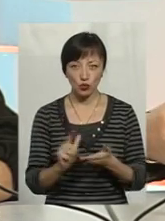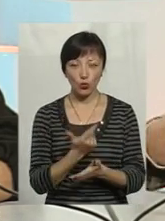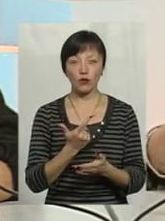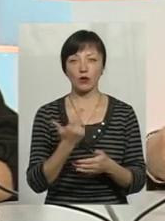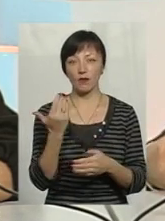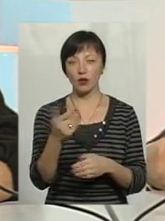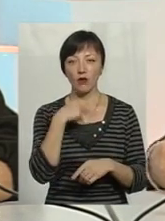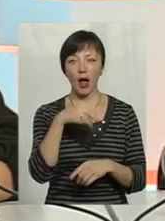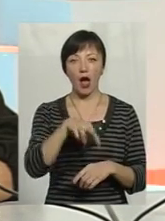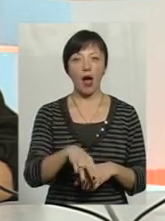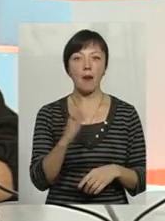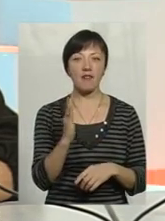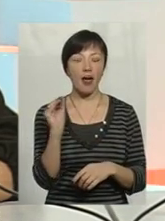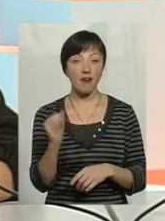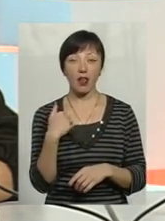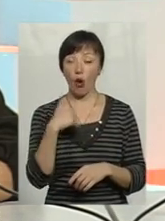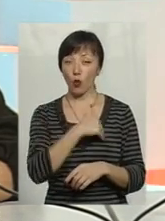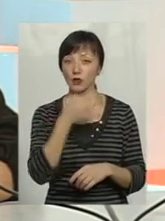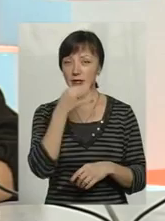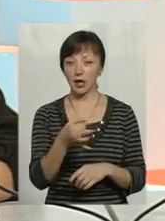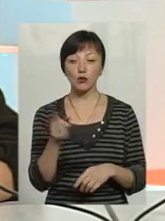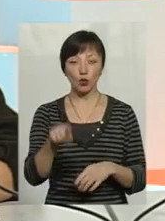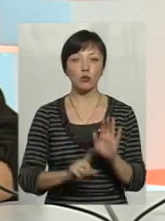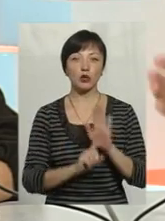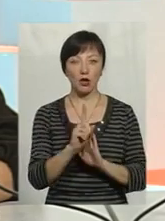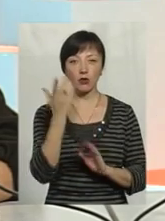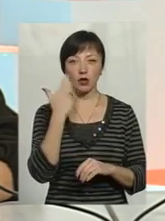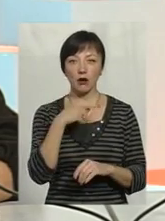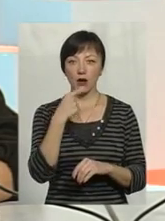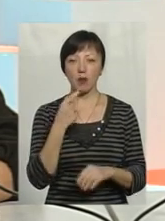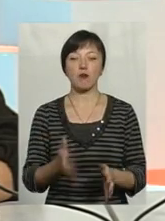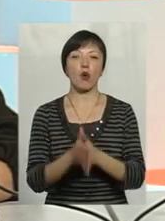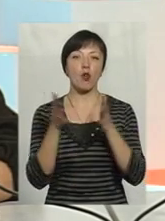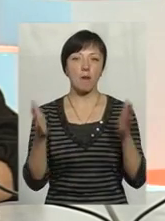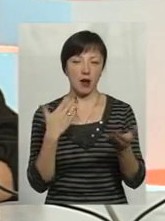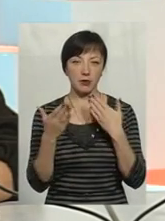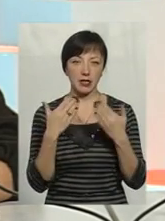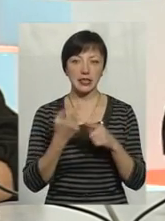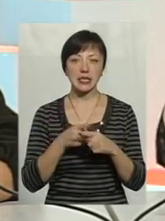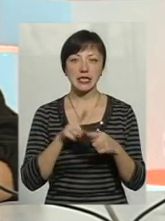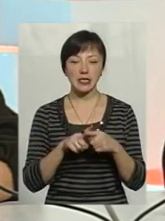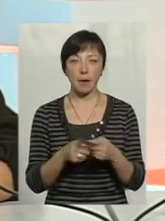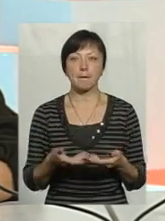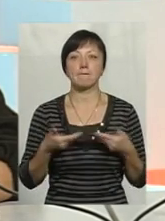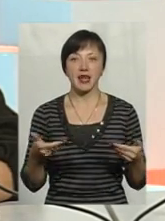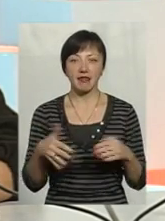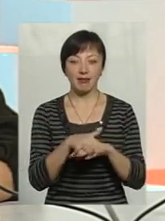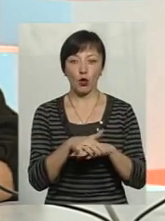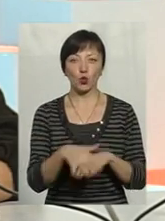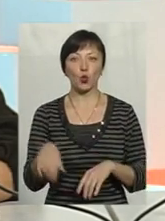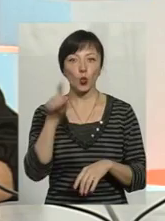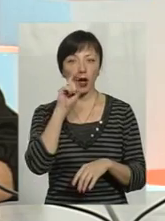Альона говорила про МВФ. Але я хочу сказати, і з того почав, да, коли я говорю про глобальний більш підхід, це ми, народ